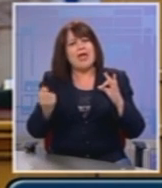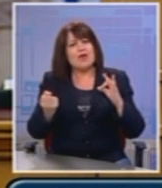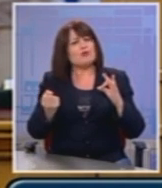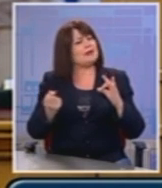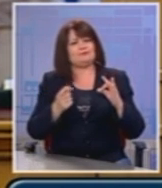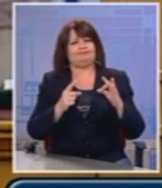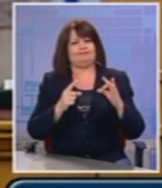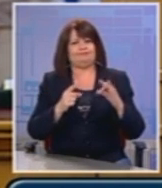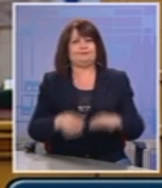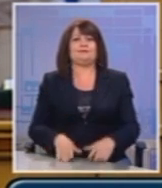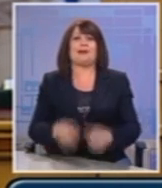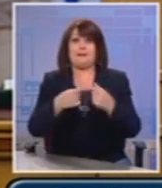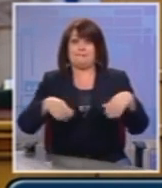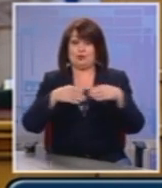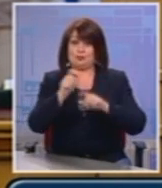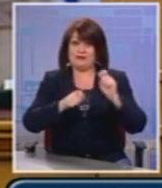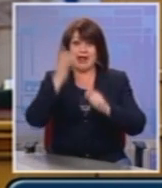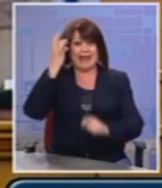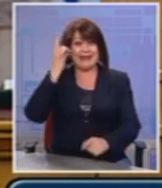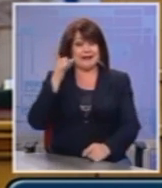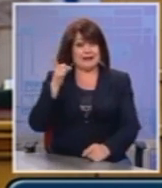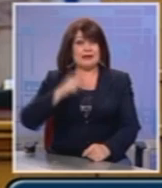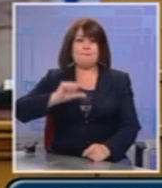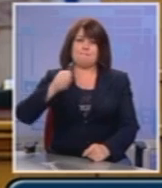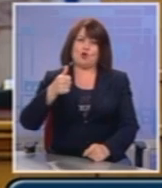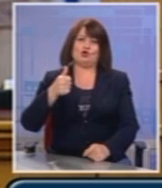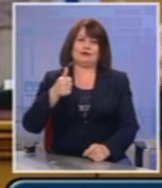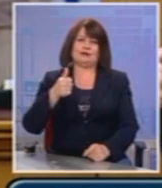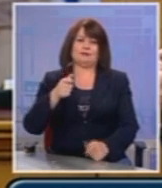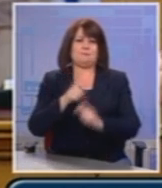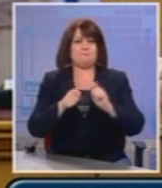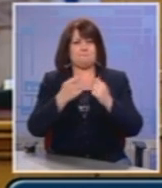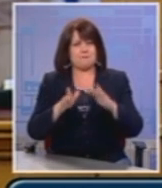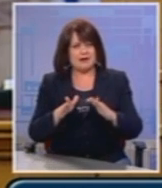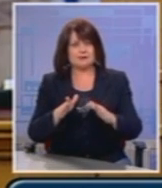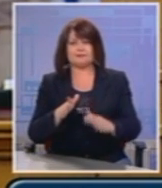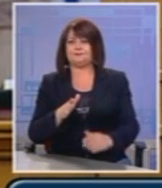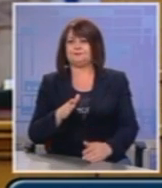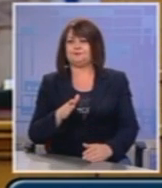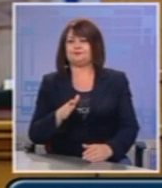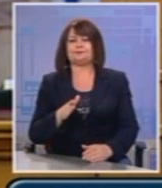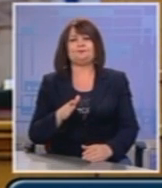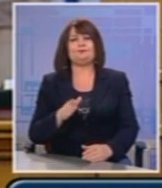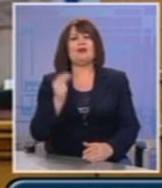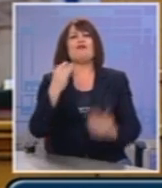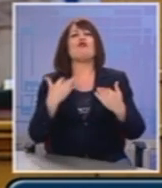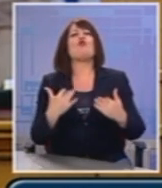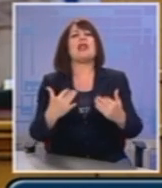οποία δημιουργήθηκε στην αργεντινή είναι η πρώτη σε κοινοβουλευτικό